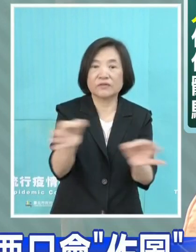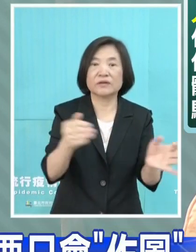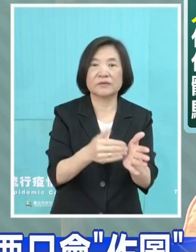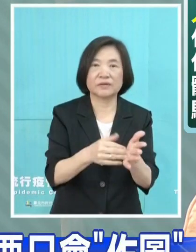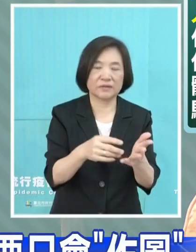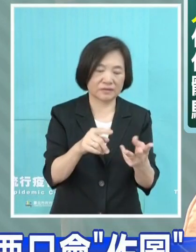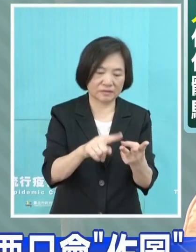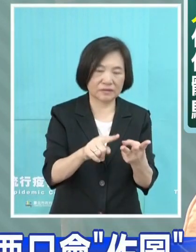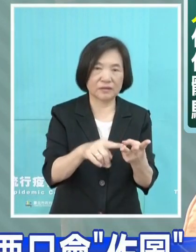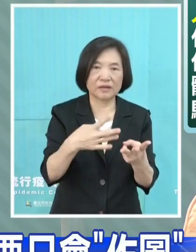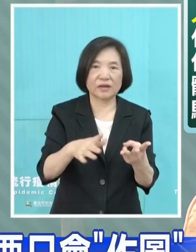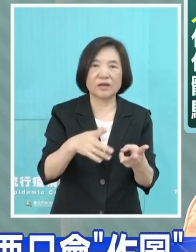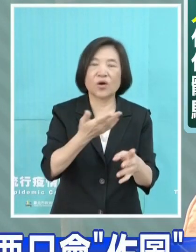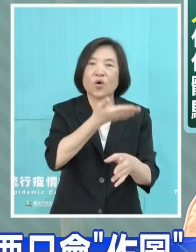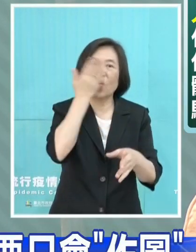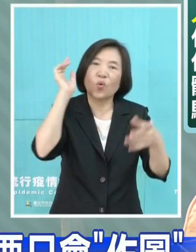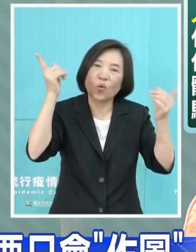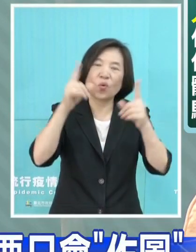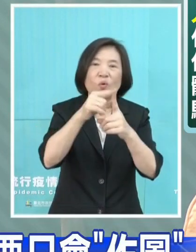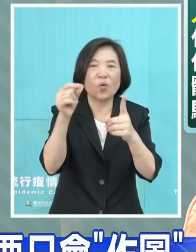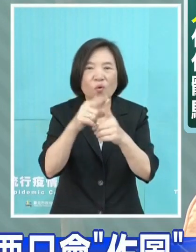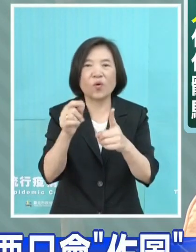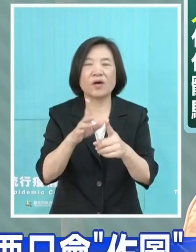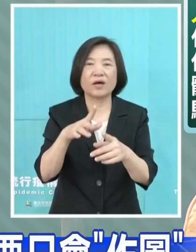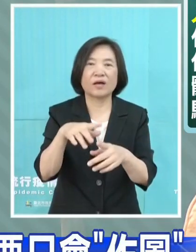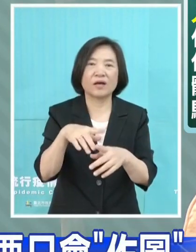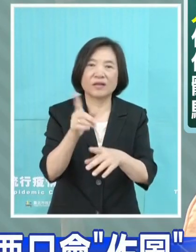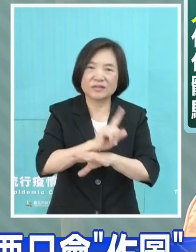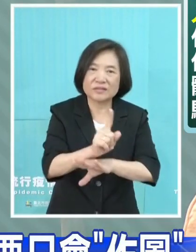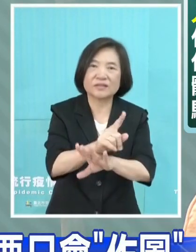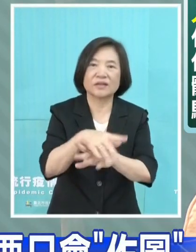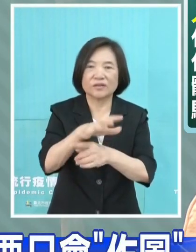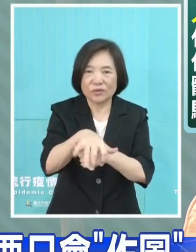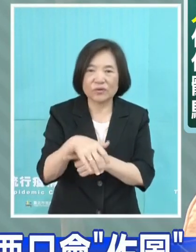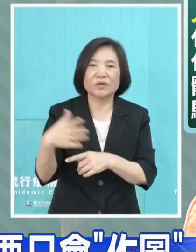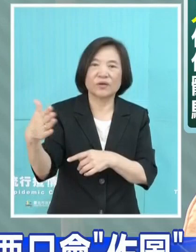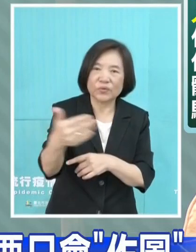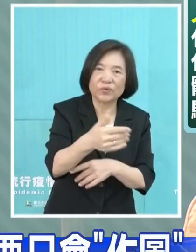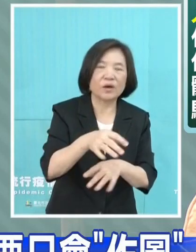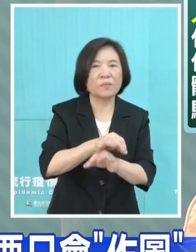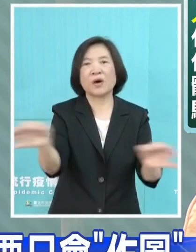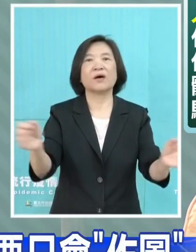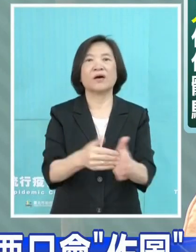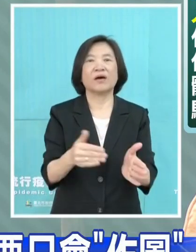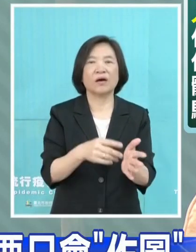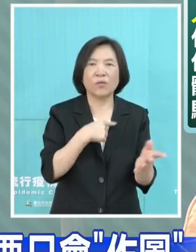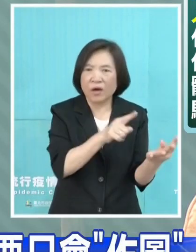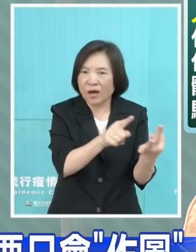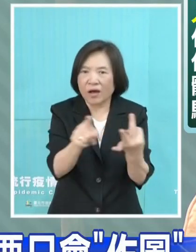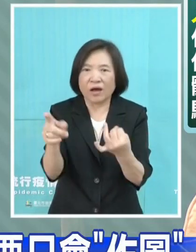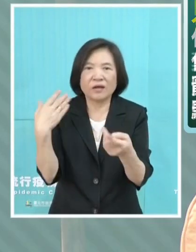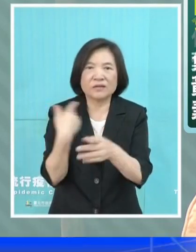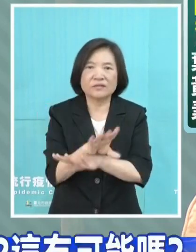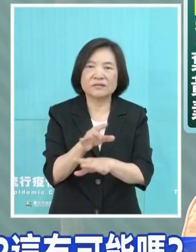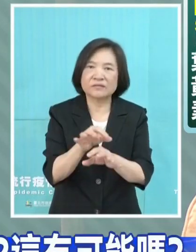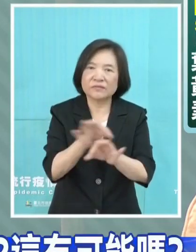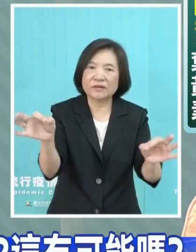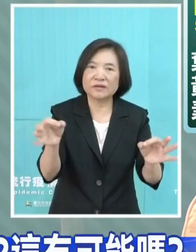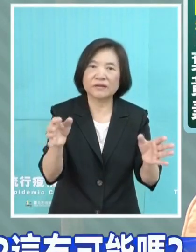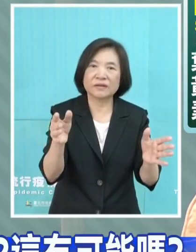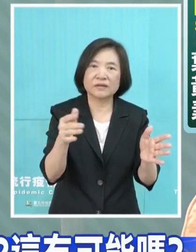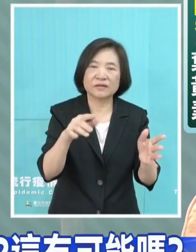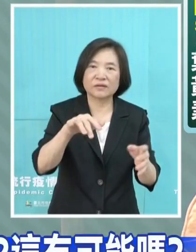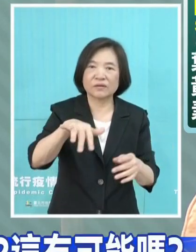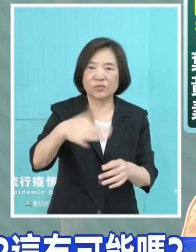什么哦，导游的、计程车司机的、农渔工的哦，那发了一大堆。我看一看，他好像已经发